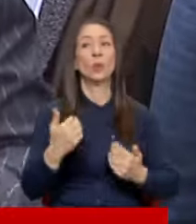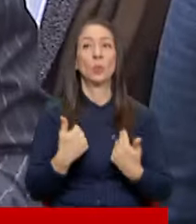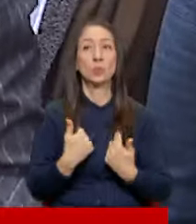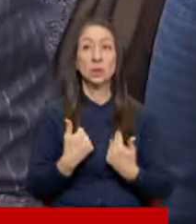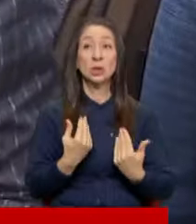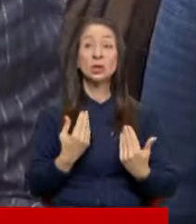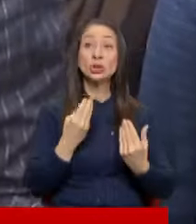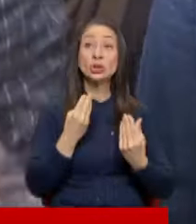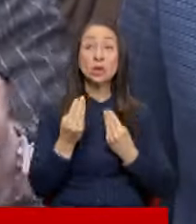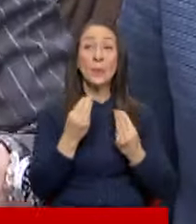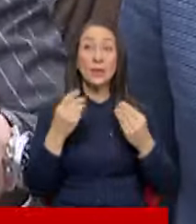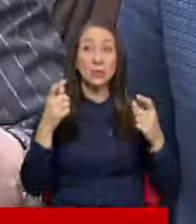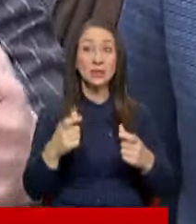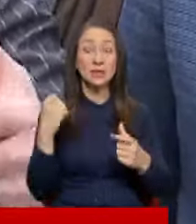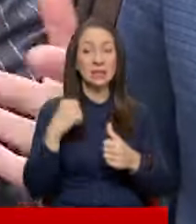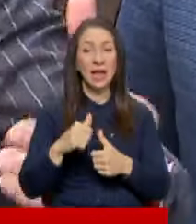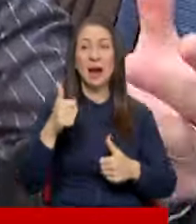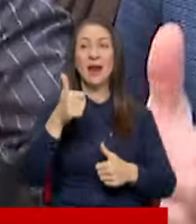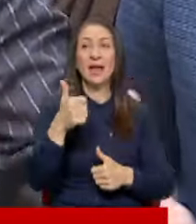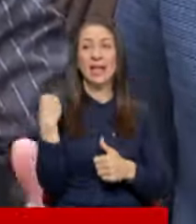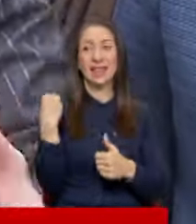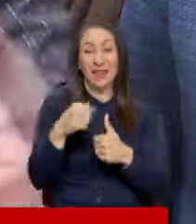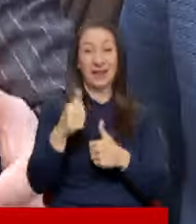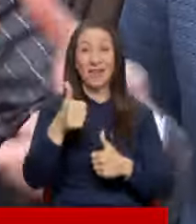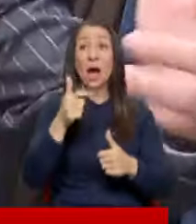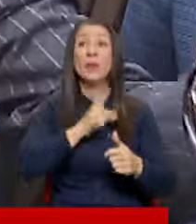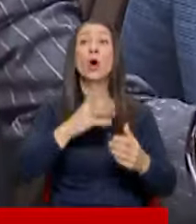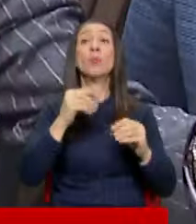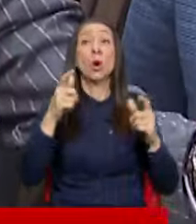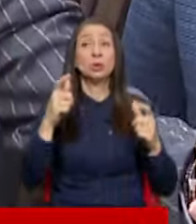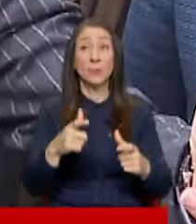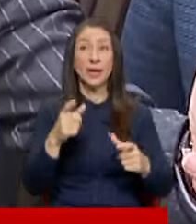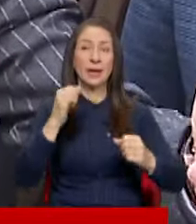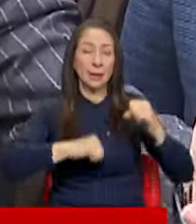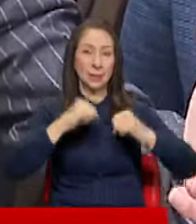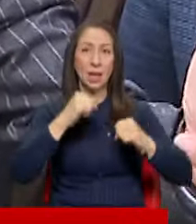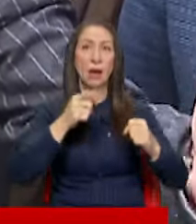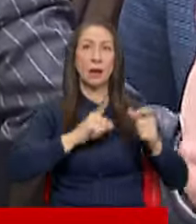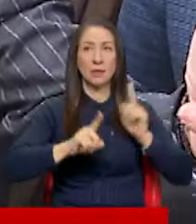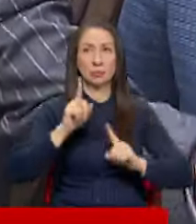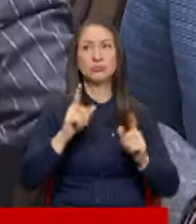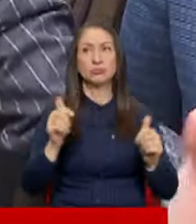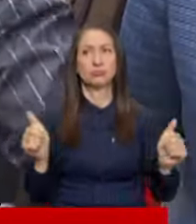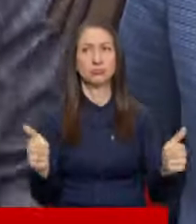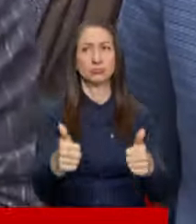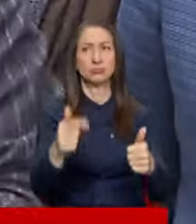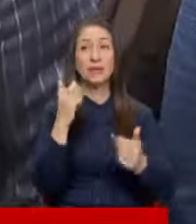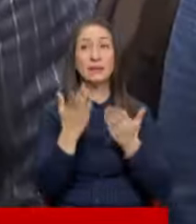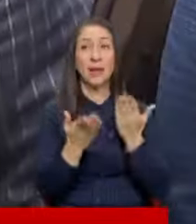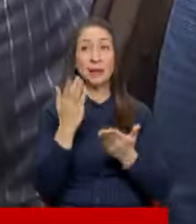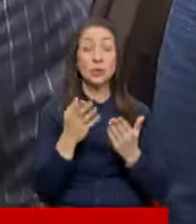ediyorum sohbet ortamında yeniden Refah Partisi aday çıkarmamış olsaydı bu ortamda rakiplerin adayları ön plandaydı gibi bir